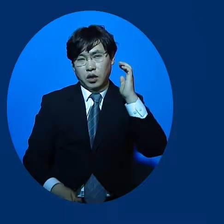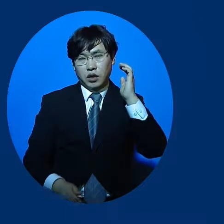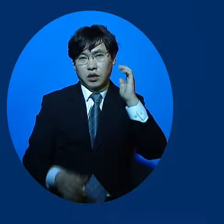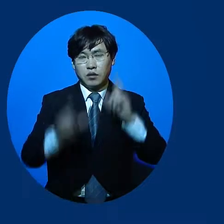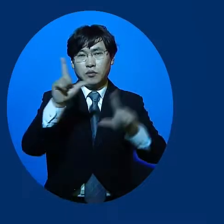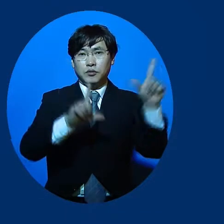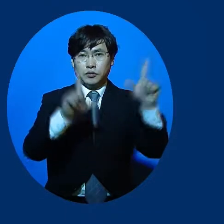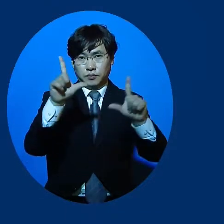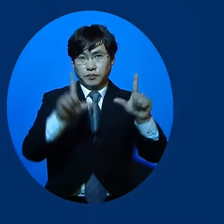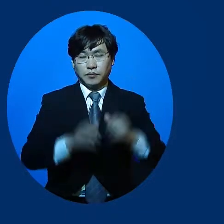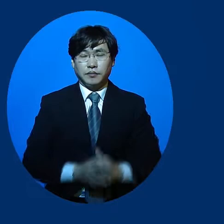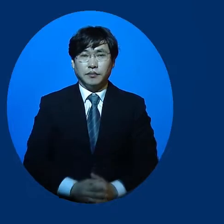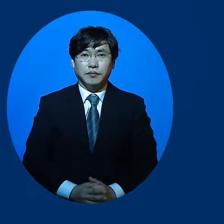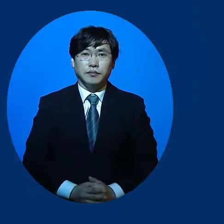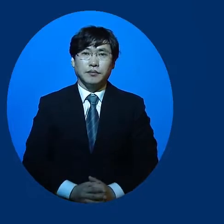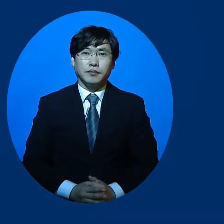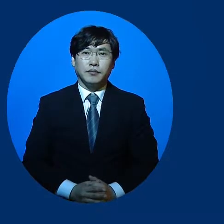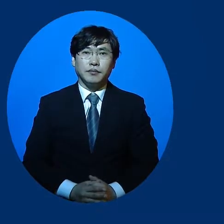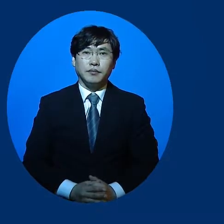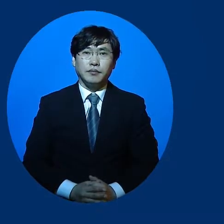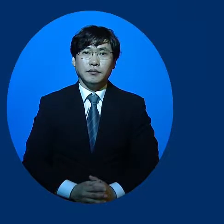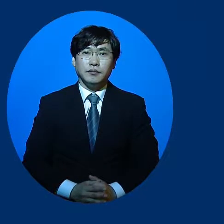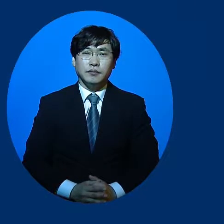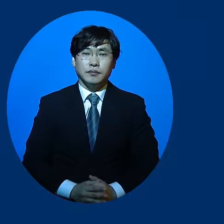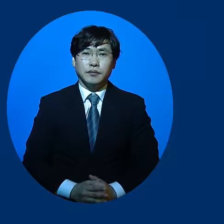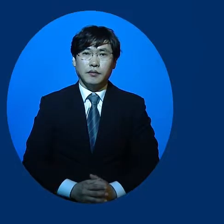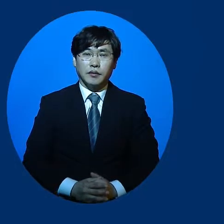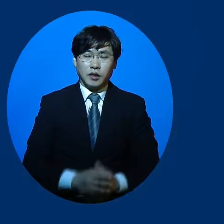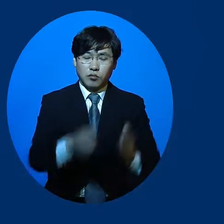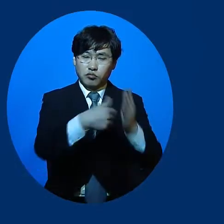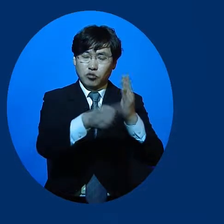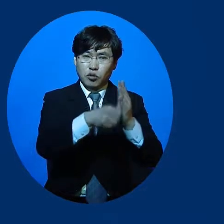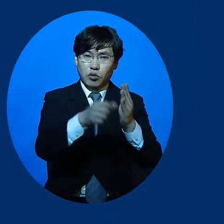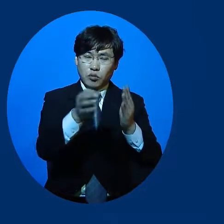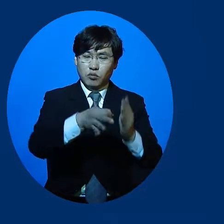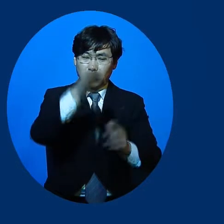형편입니다. 이들 용품의 높은 가격으로 인해서